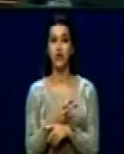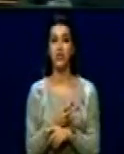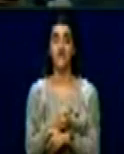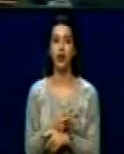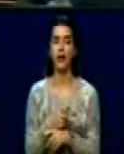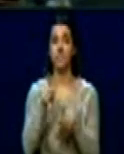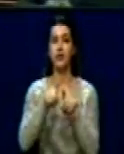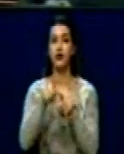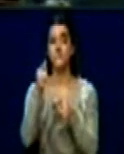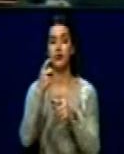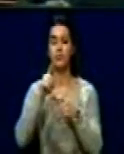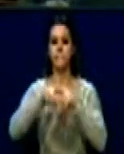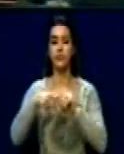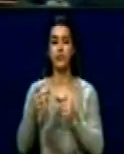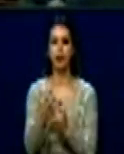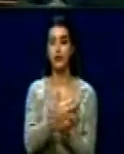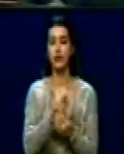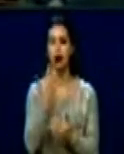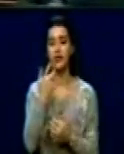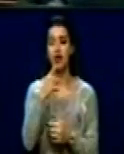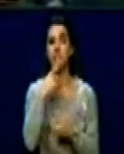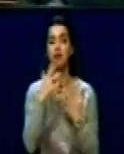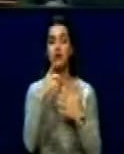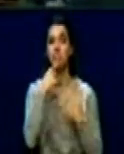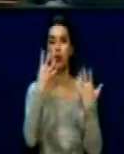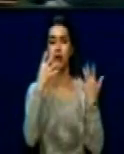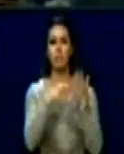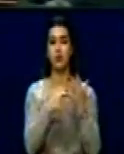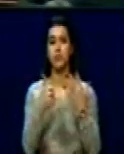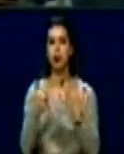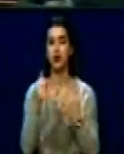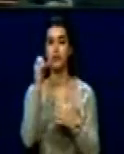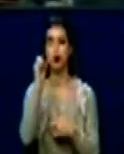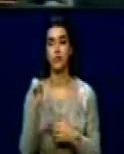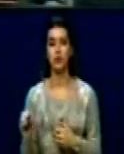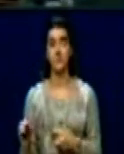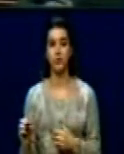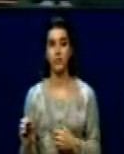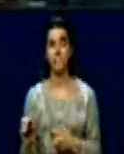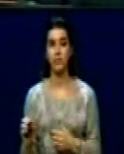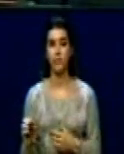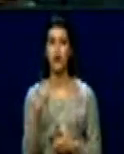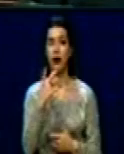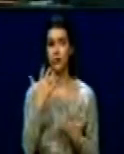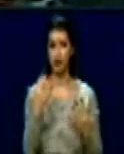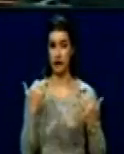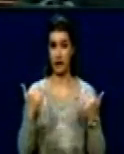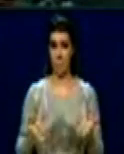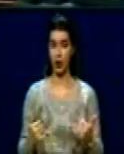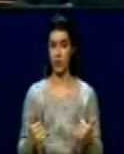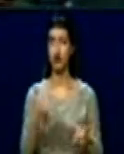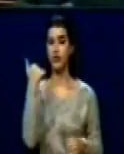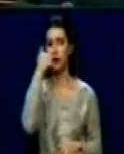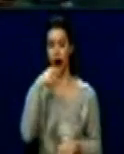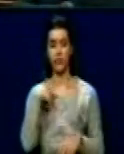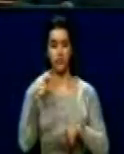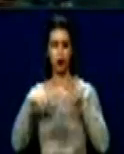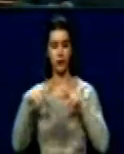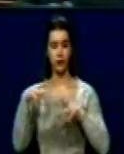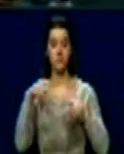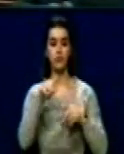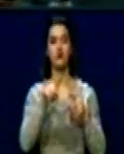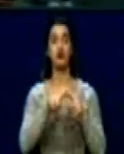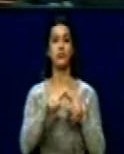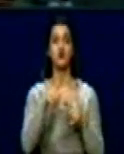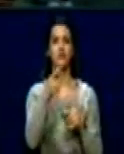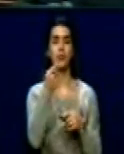e bruto prodhimit vendor, krahasuar me 9.6% sa kemi pas në vitin 2013. Pra çfarë po bëjmë ne është po zëvendësojmë deficitin